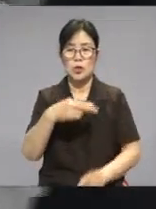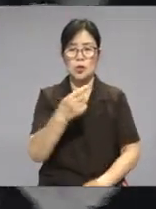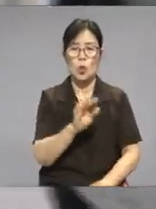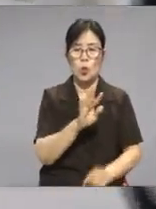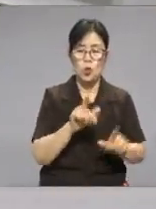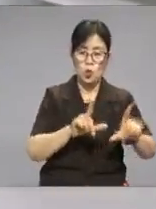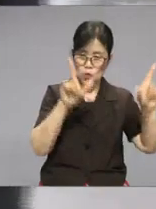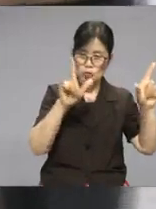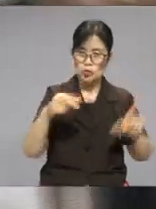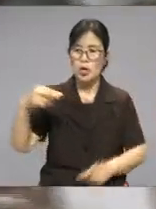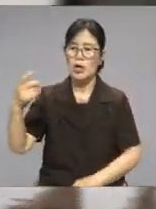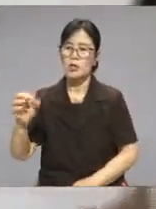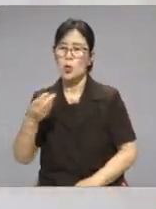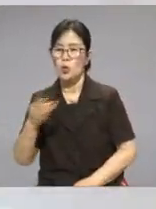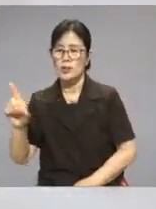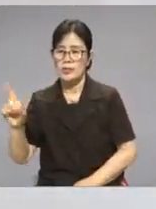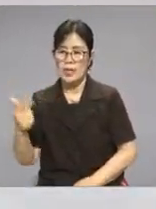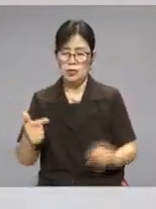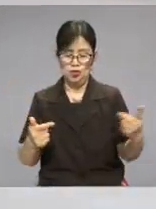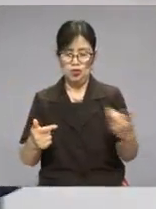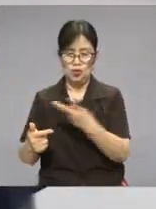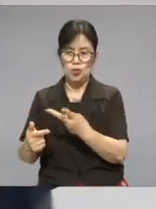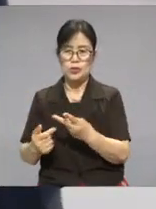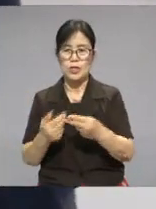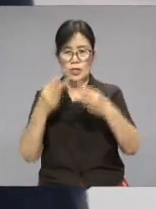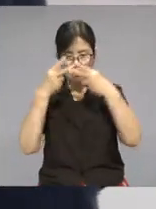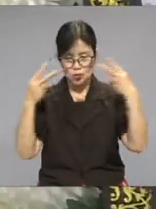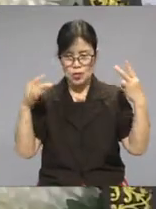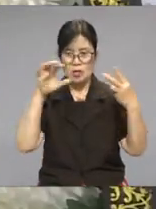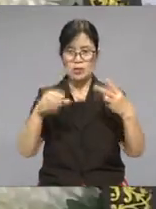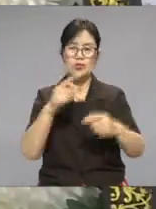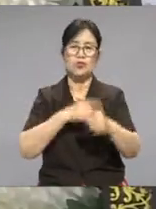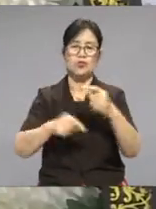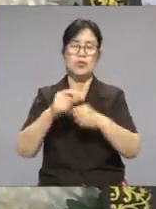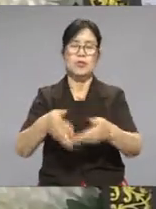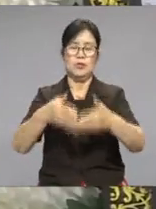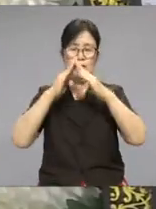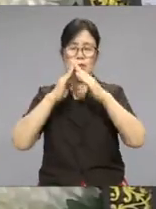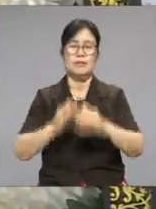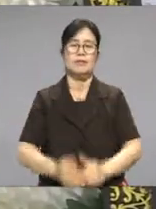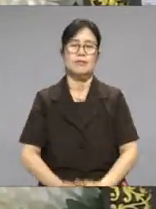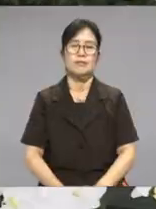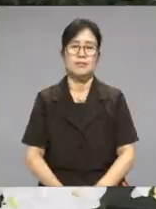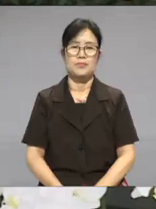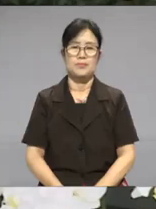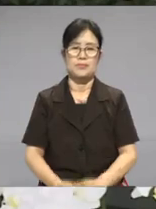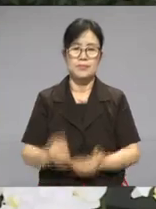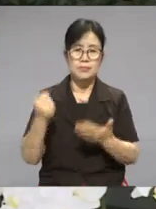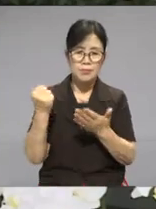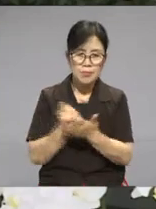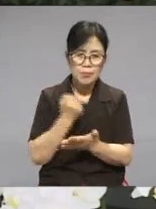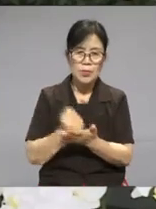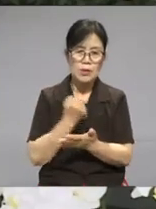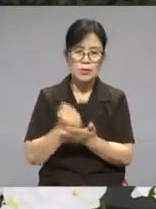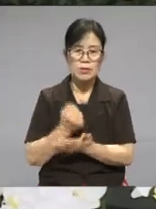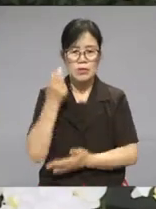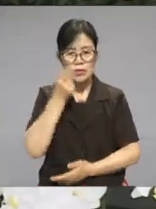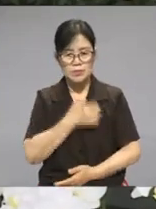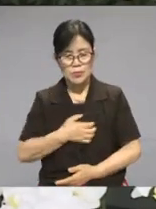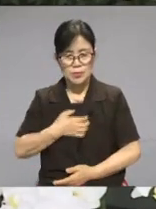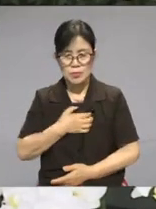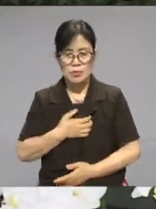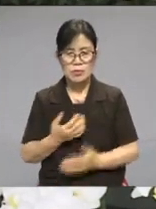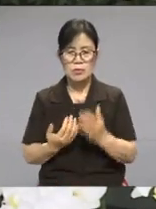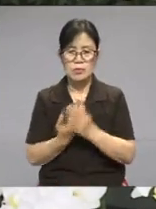출장소와 동탄 출장소 등 두 곳에 분향소를 추가 설치했습니다. 이렇게 안타깝고 슬픈 일이 생긴 거에